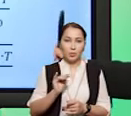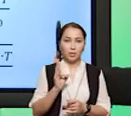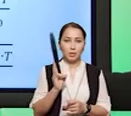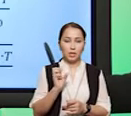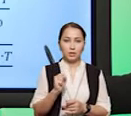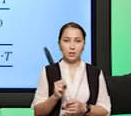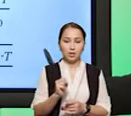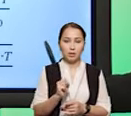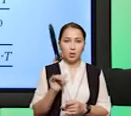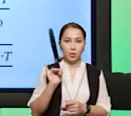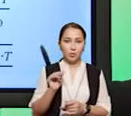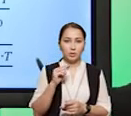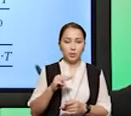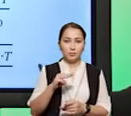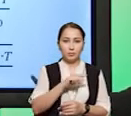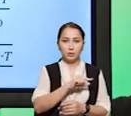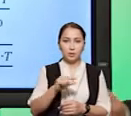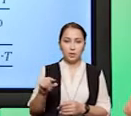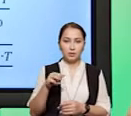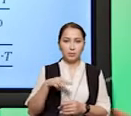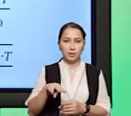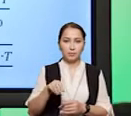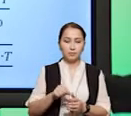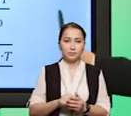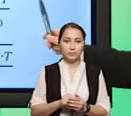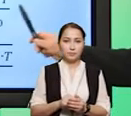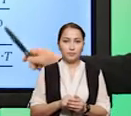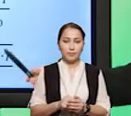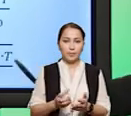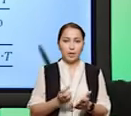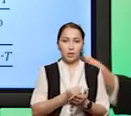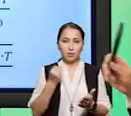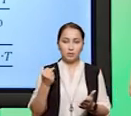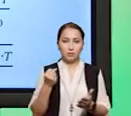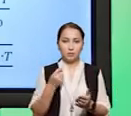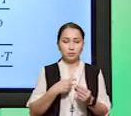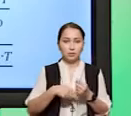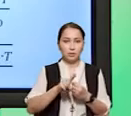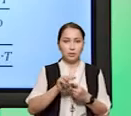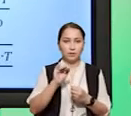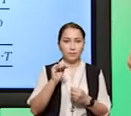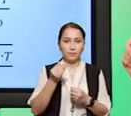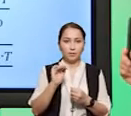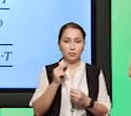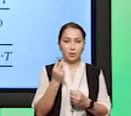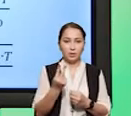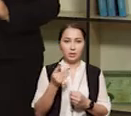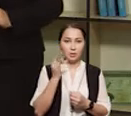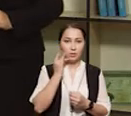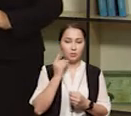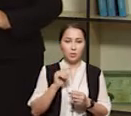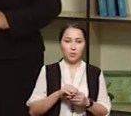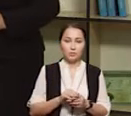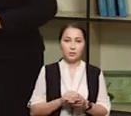na ko'paytirilgan t taqsim m ga. Hosil qilgan formulamizda ikkita doimiy